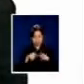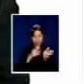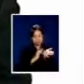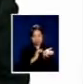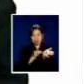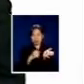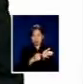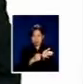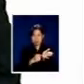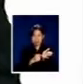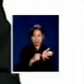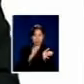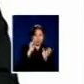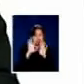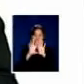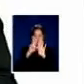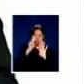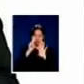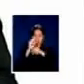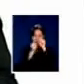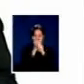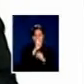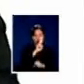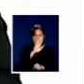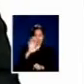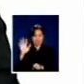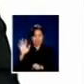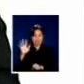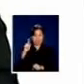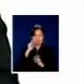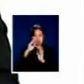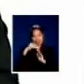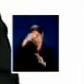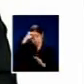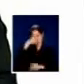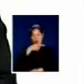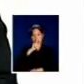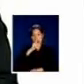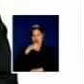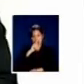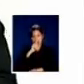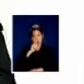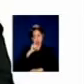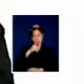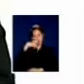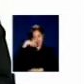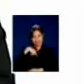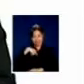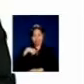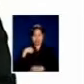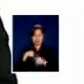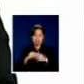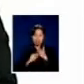ายในภาคการศึกษาแรกของปี2555นี้นะครับน้องๆชั้นป.1คนไทยของเราเนี่ยครับจะ